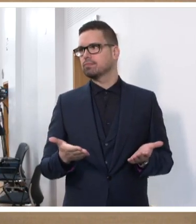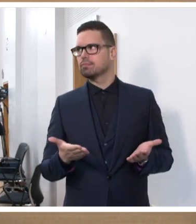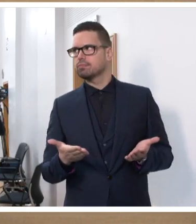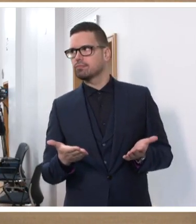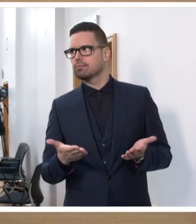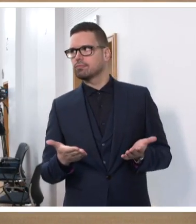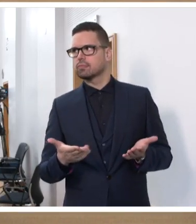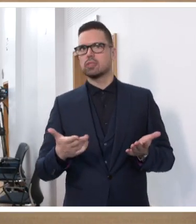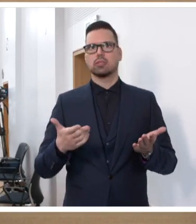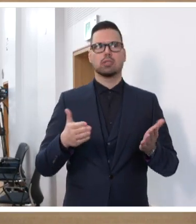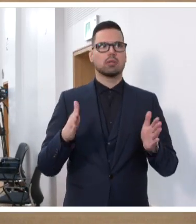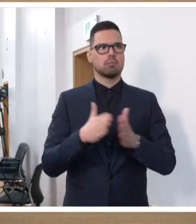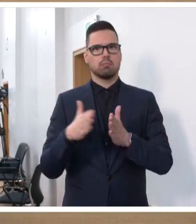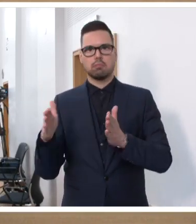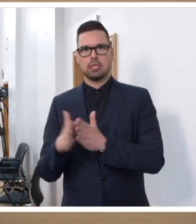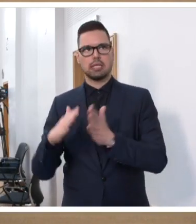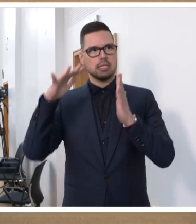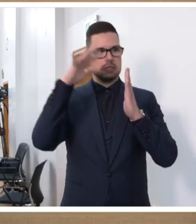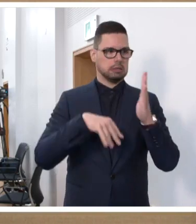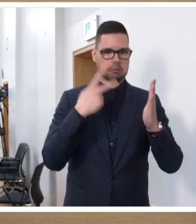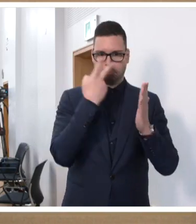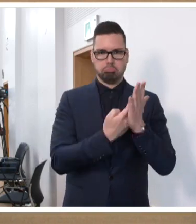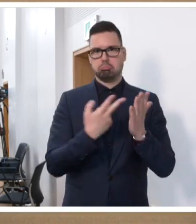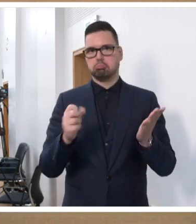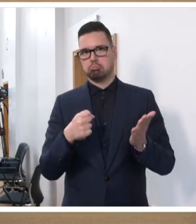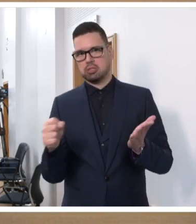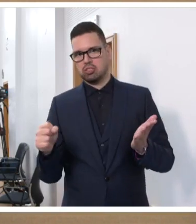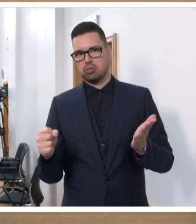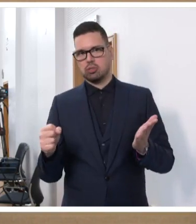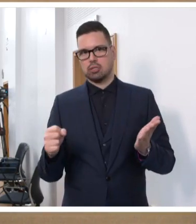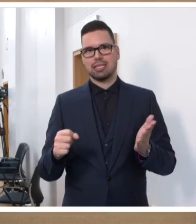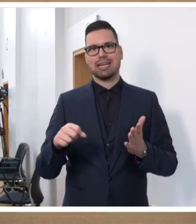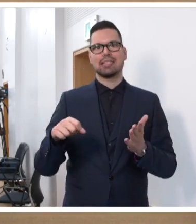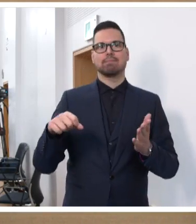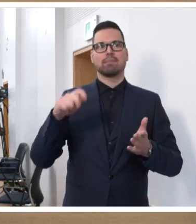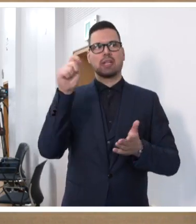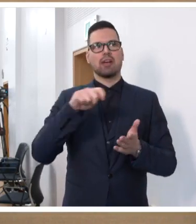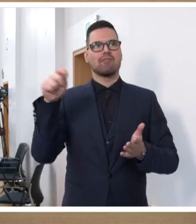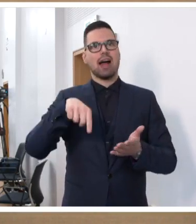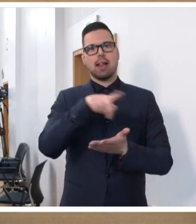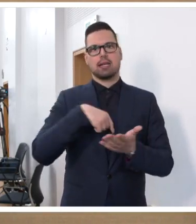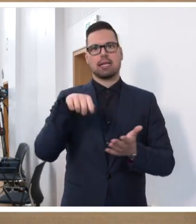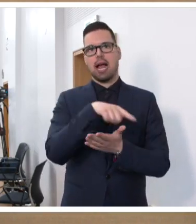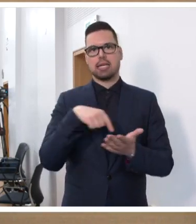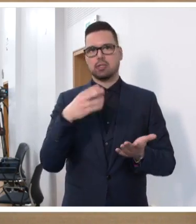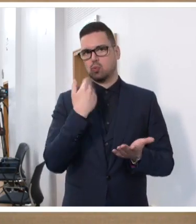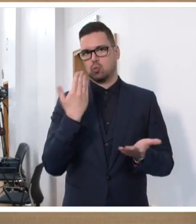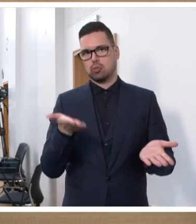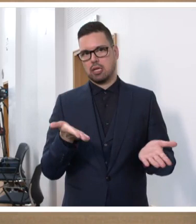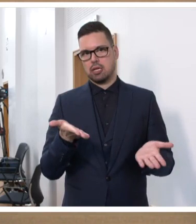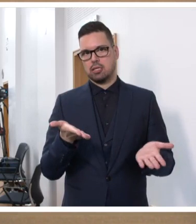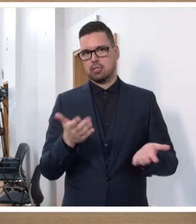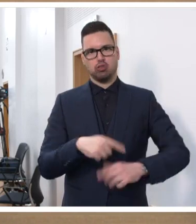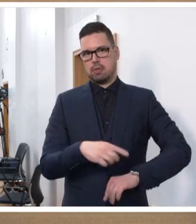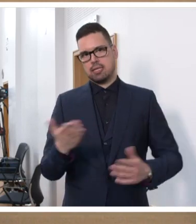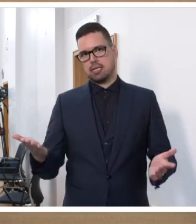den Parteien servierten Listen Einfluss zu nehmen. Es gibt keinen direkten Wahlkreiskandidaten etc. Das ist so nicht mehr